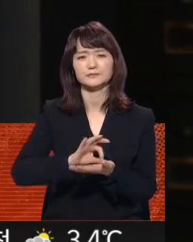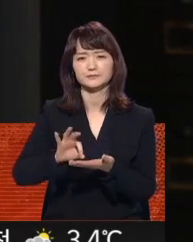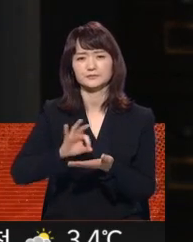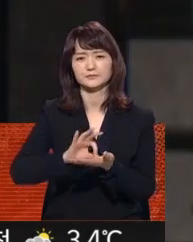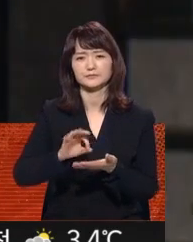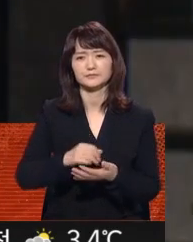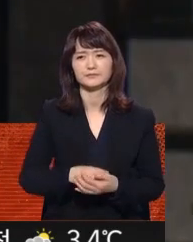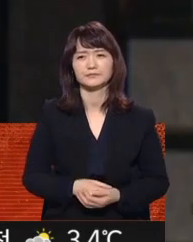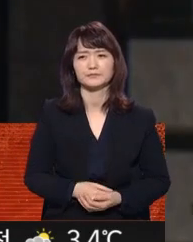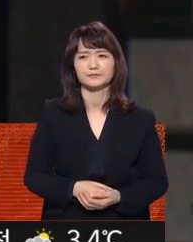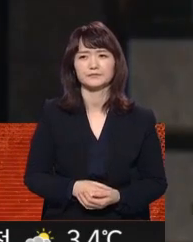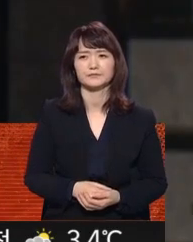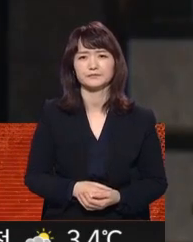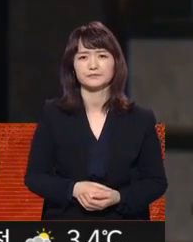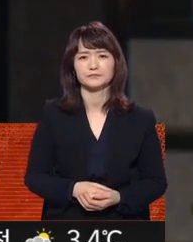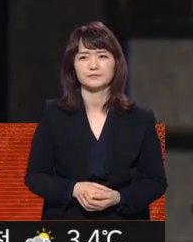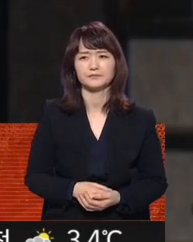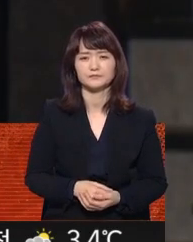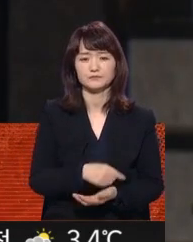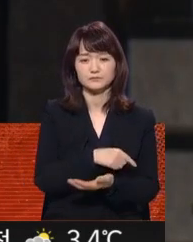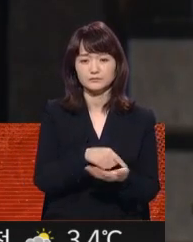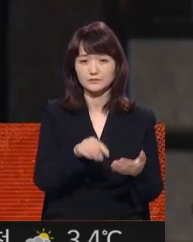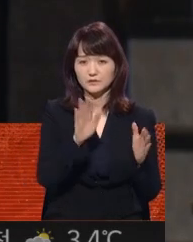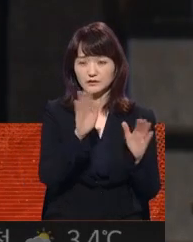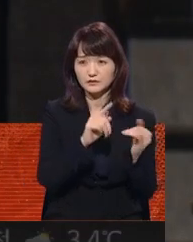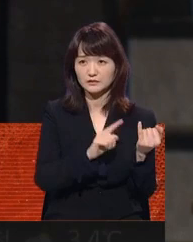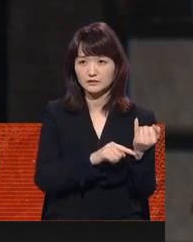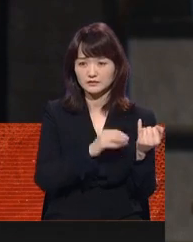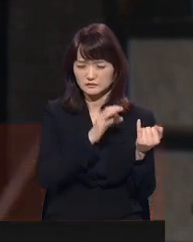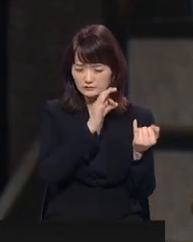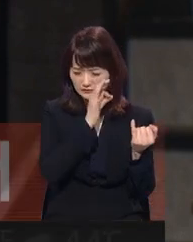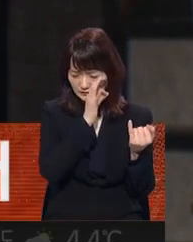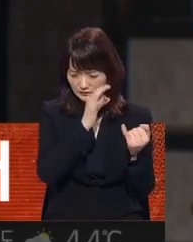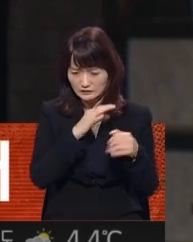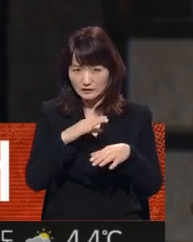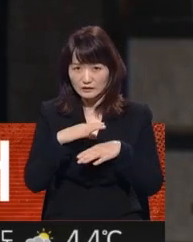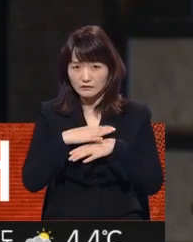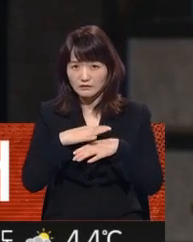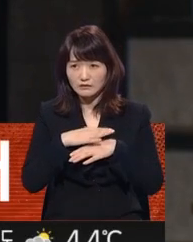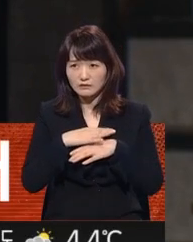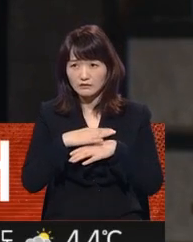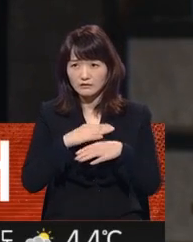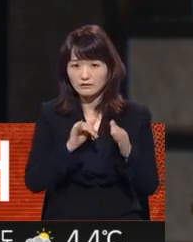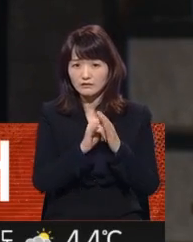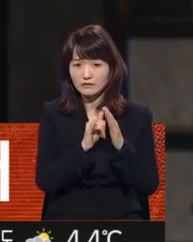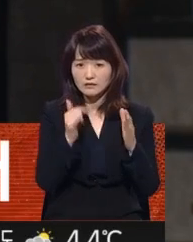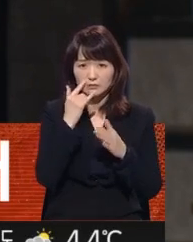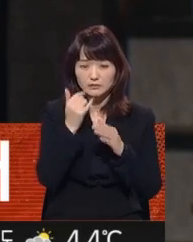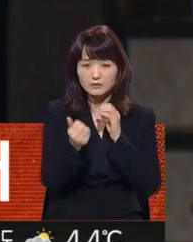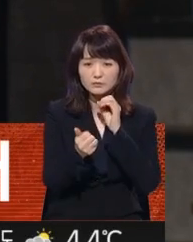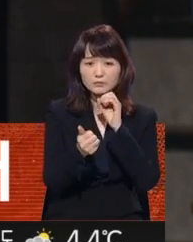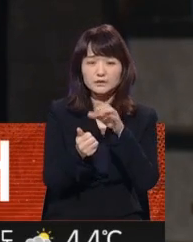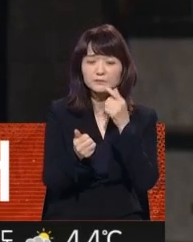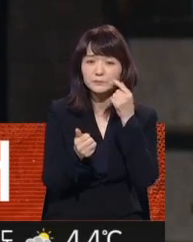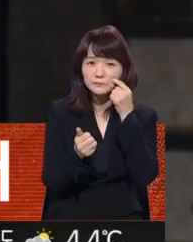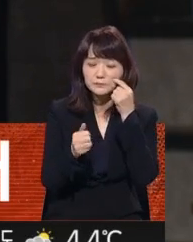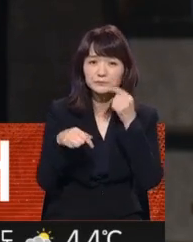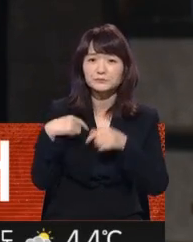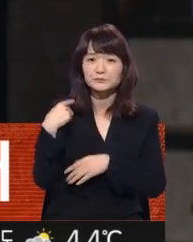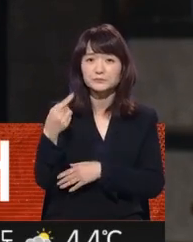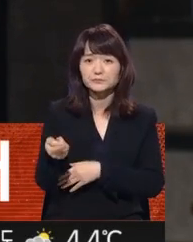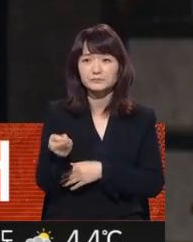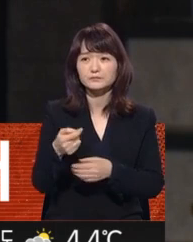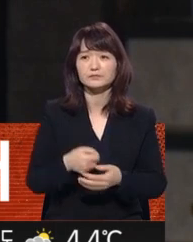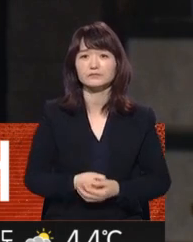하는 건데요 사실은이 내용을이 피해 학생이 창피하기도 하고 무섭기도 하기 때문에 가족 부모한테 말을 못했어요 근데